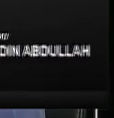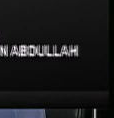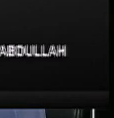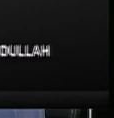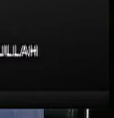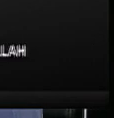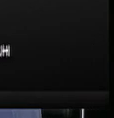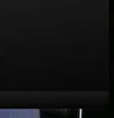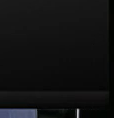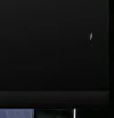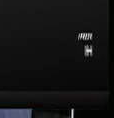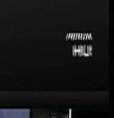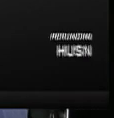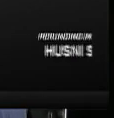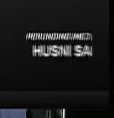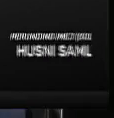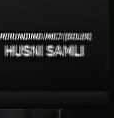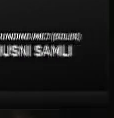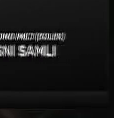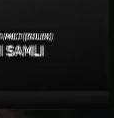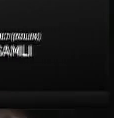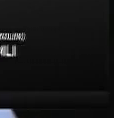nyentuh dia